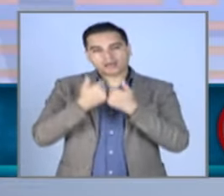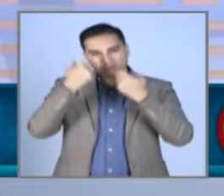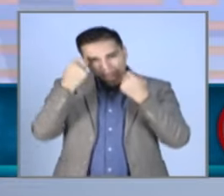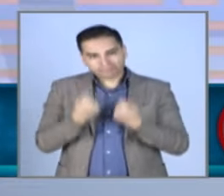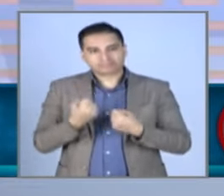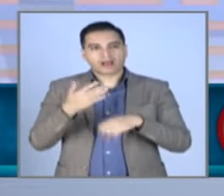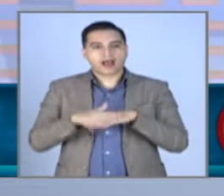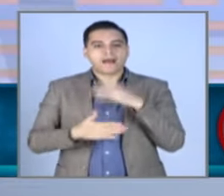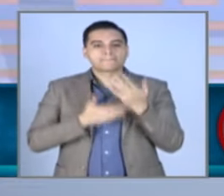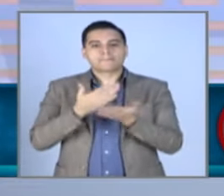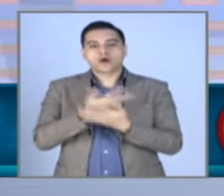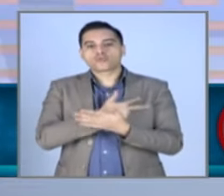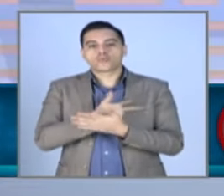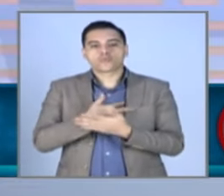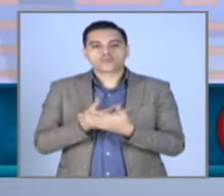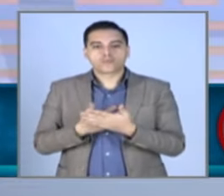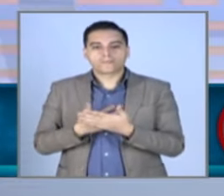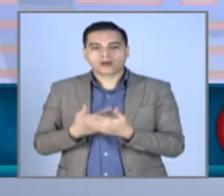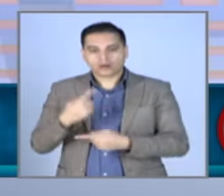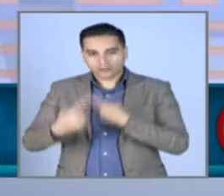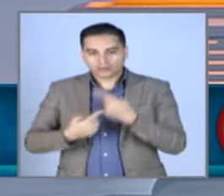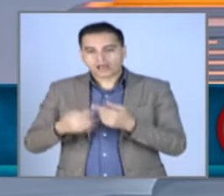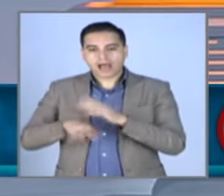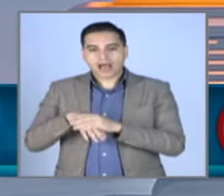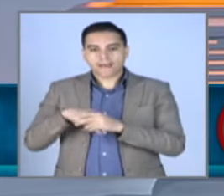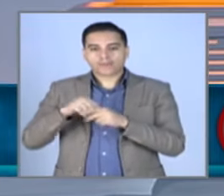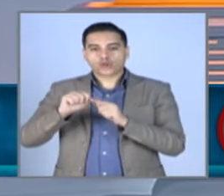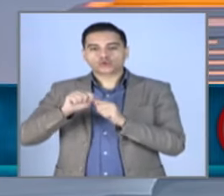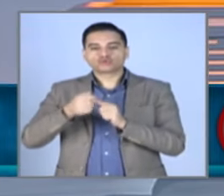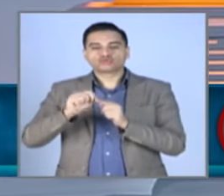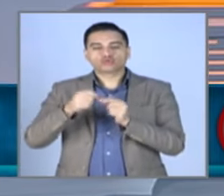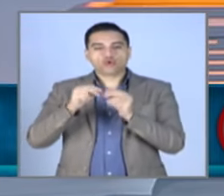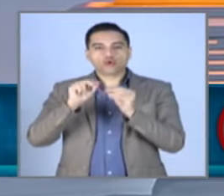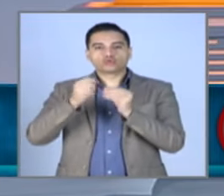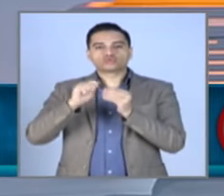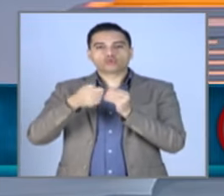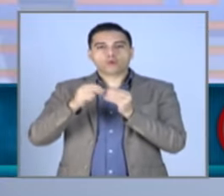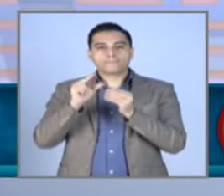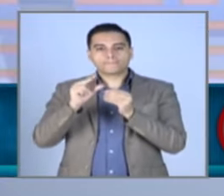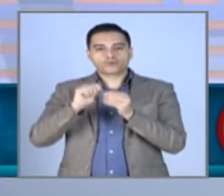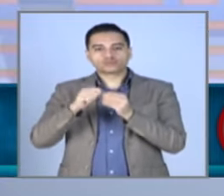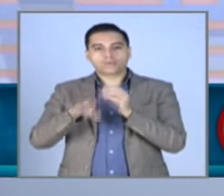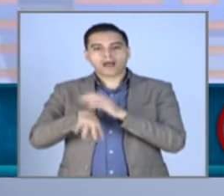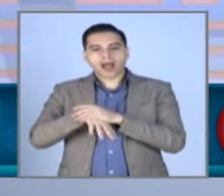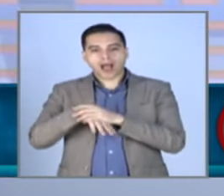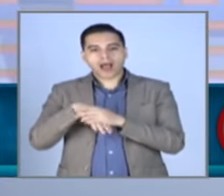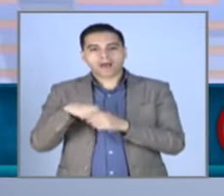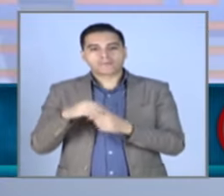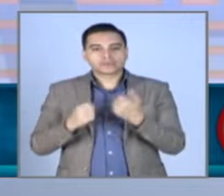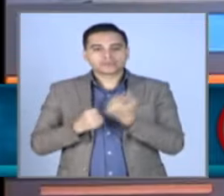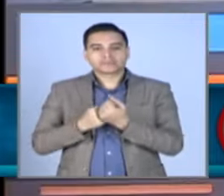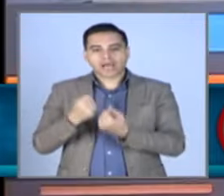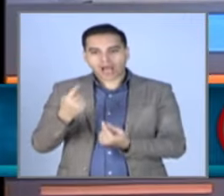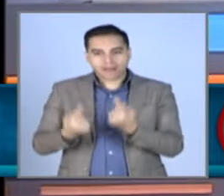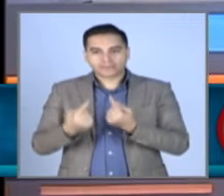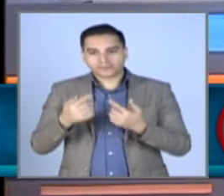لما شجعتهم الحكومة عشان يزرعوا توم وكان عندهم مشكلة في تسويقه وباظ التوم